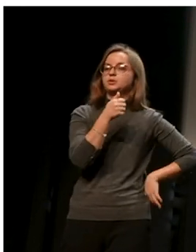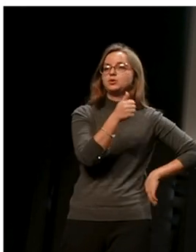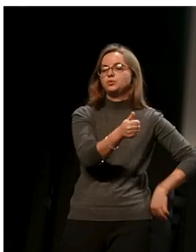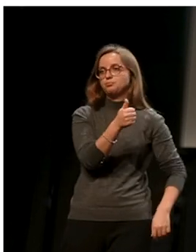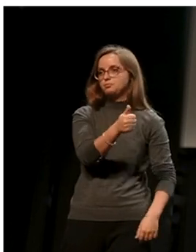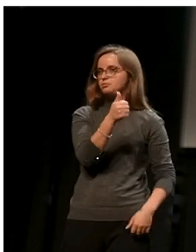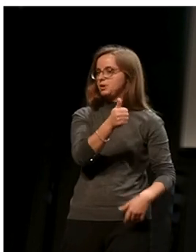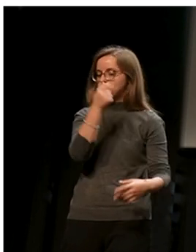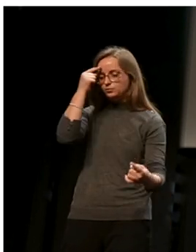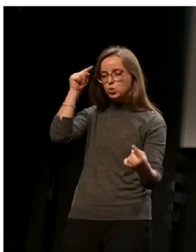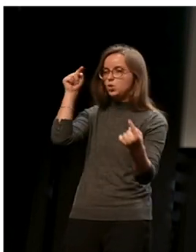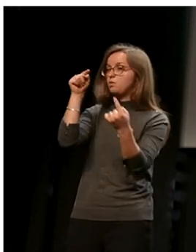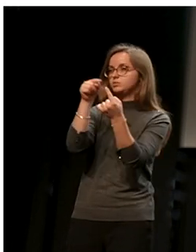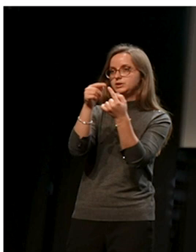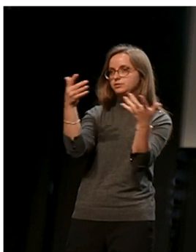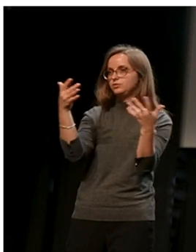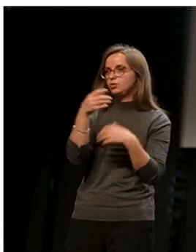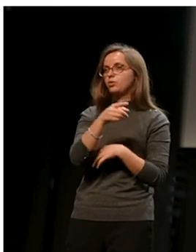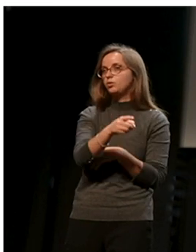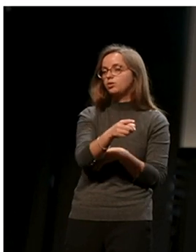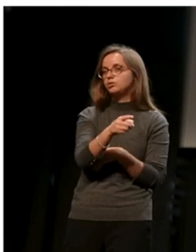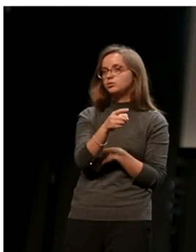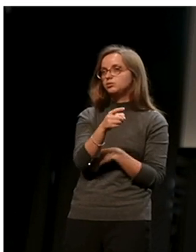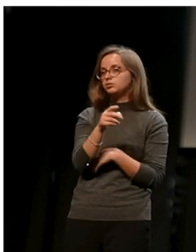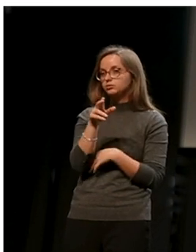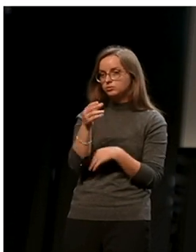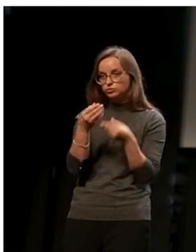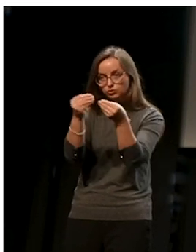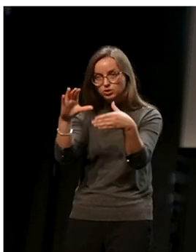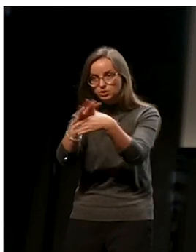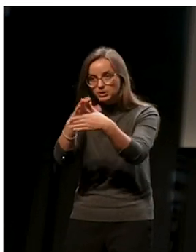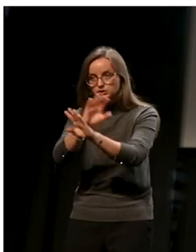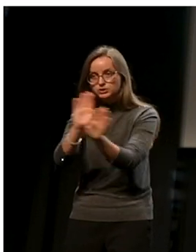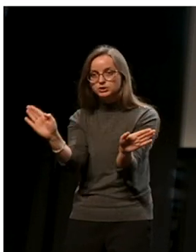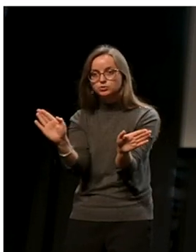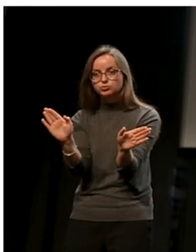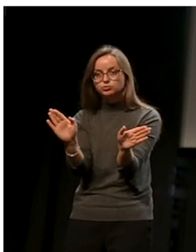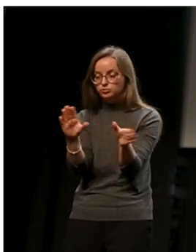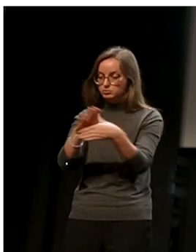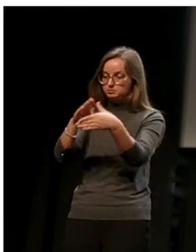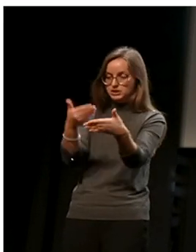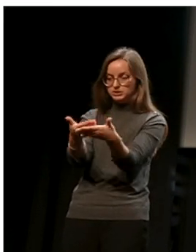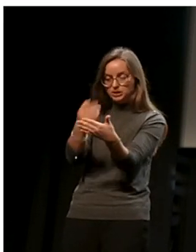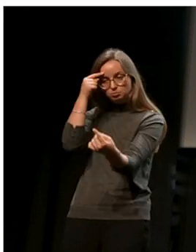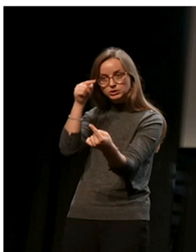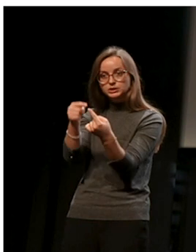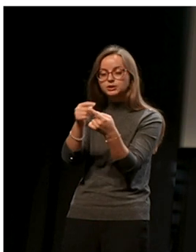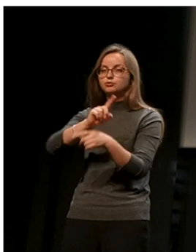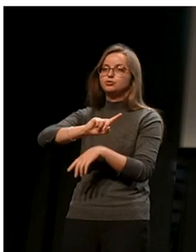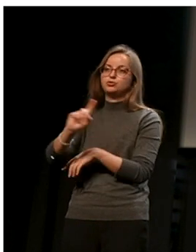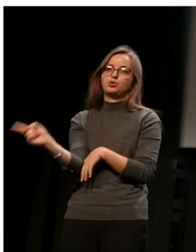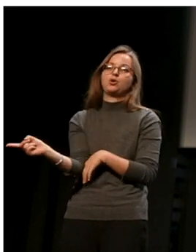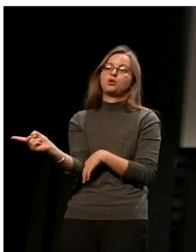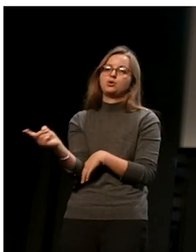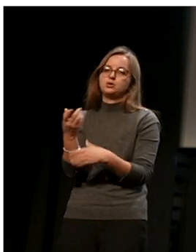la finalité d'un illustrateur, c'est pas l'illustration, en fait. C'est pas la réalisation finale. Ça... Cette finalité-là,